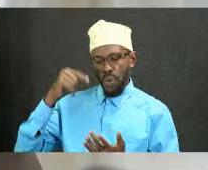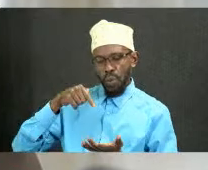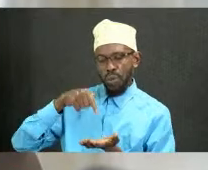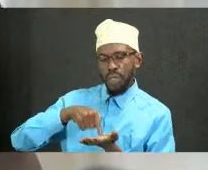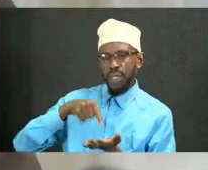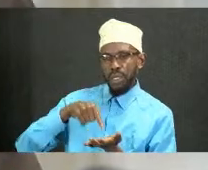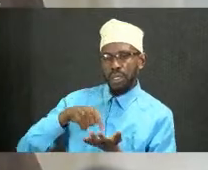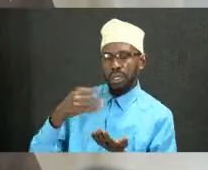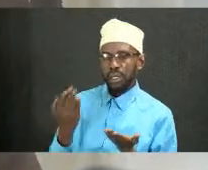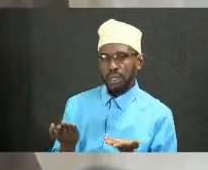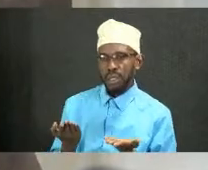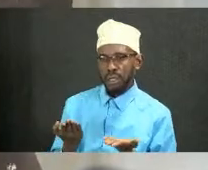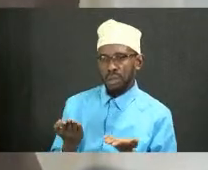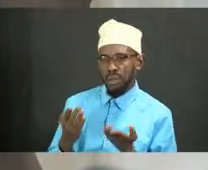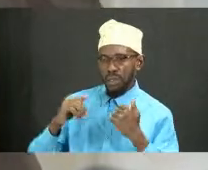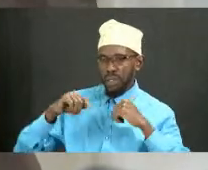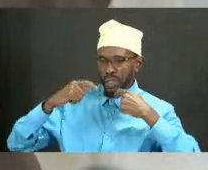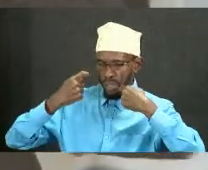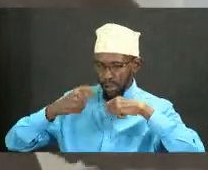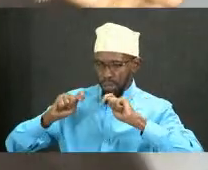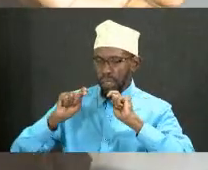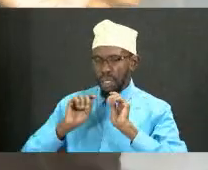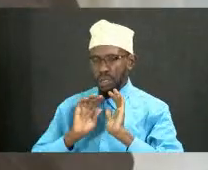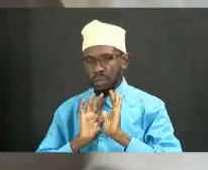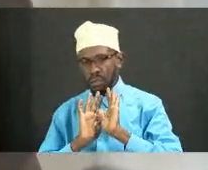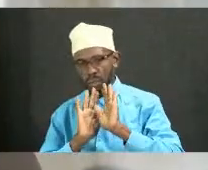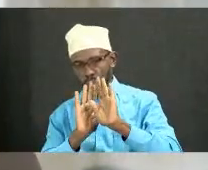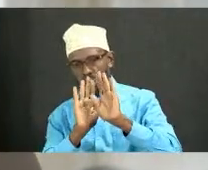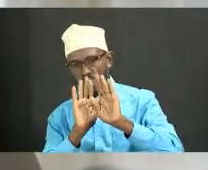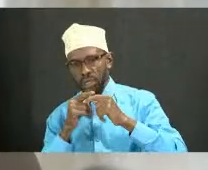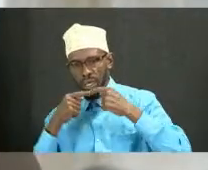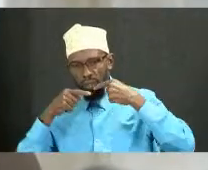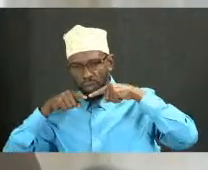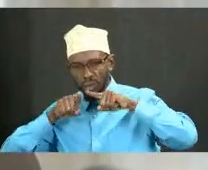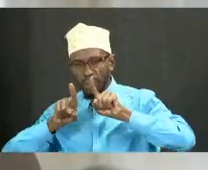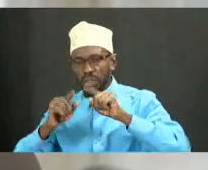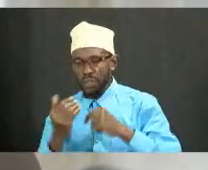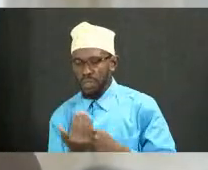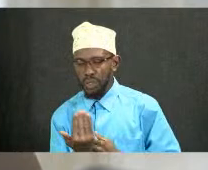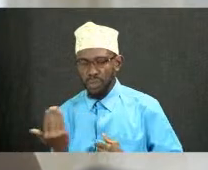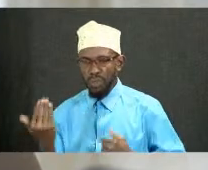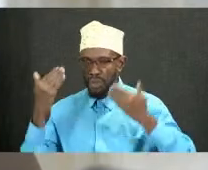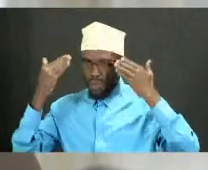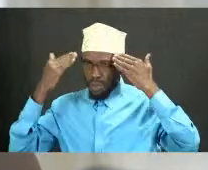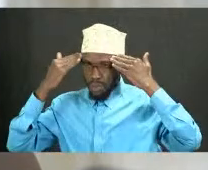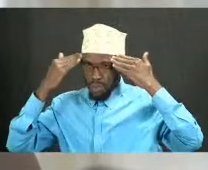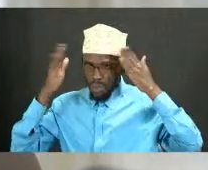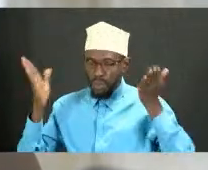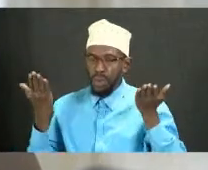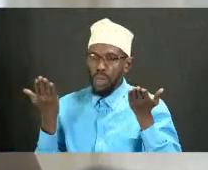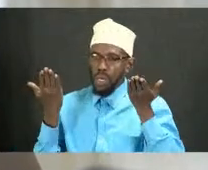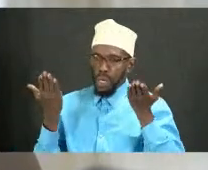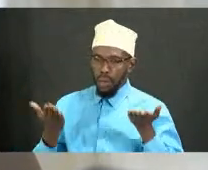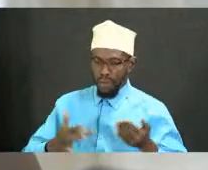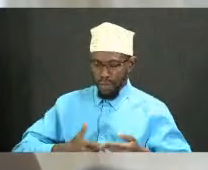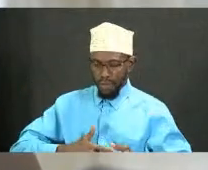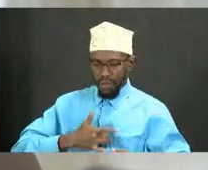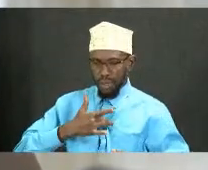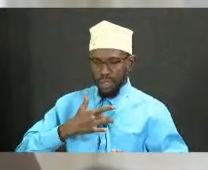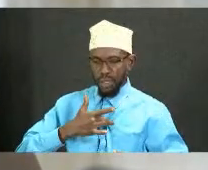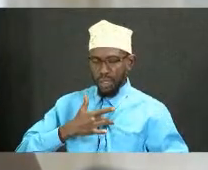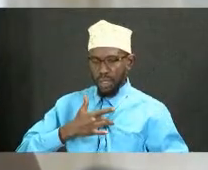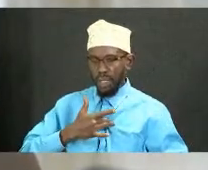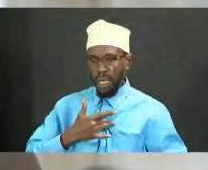hili, naweza jua na I can try to keep away from this information. But ukiangalia watoto, hatujui jinsi ambavyo hisia zao